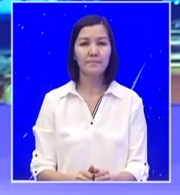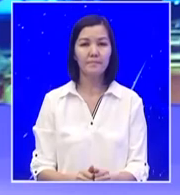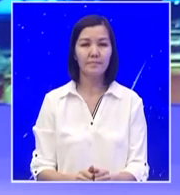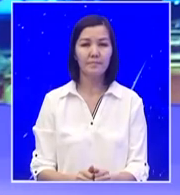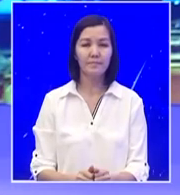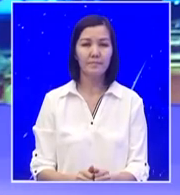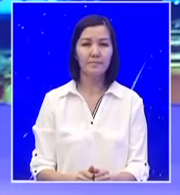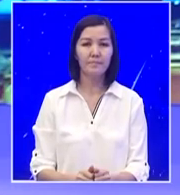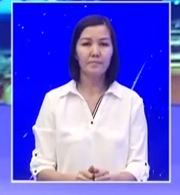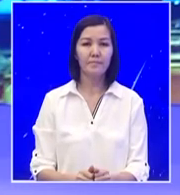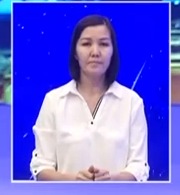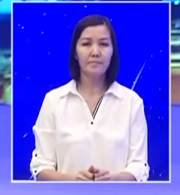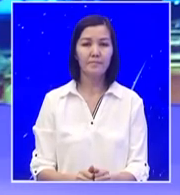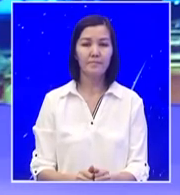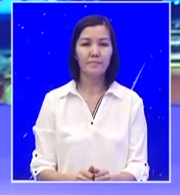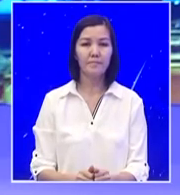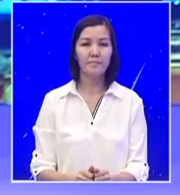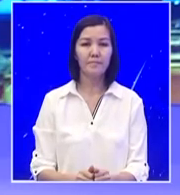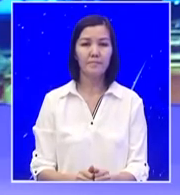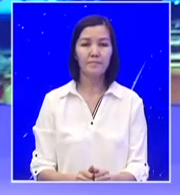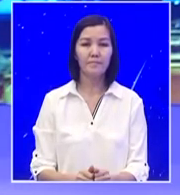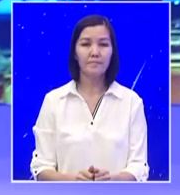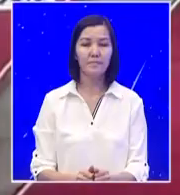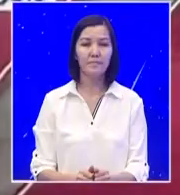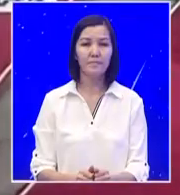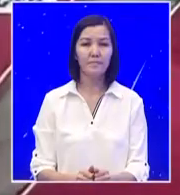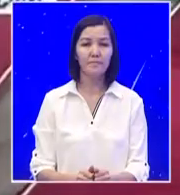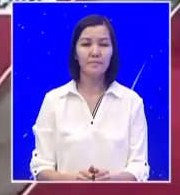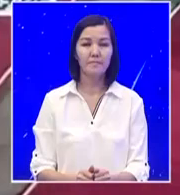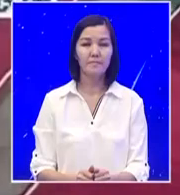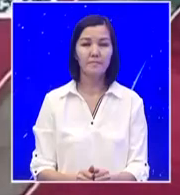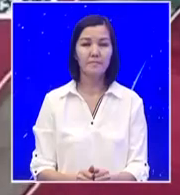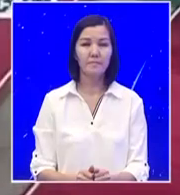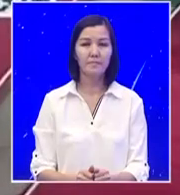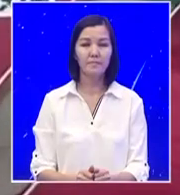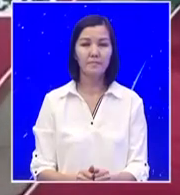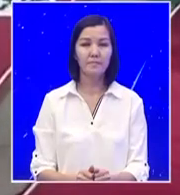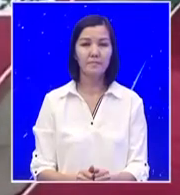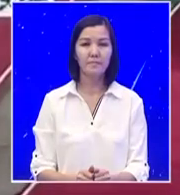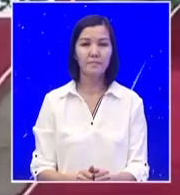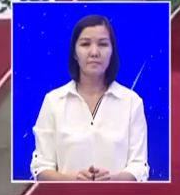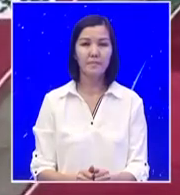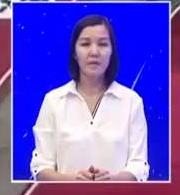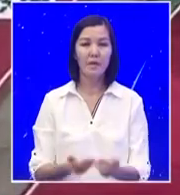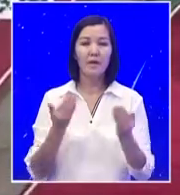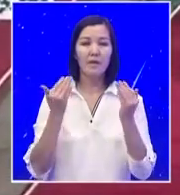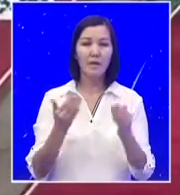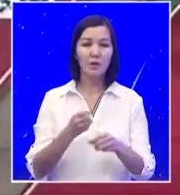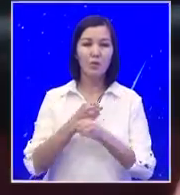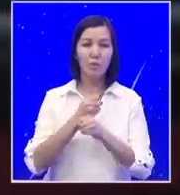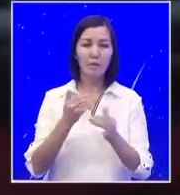таспаққа тәркіленді. Кезек жаһан жаңалықтарында. Осака қаласында сумодан Жапония императорының кубогына